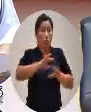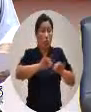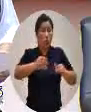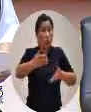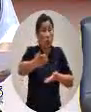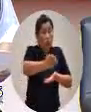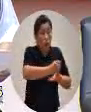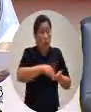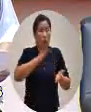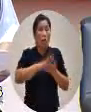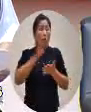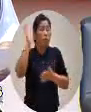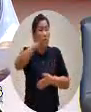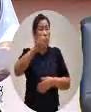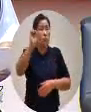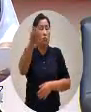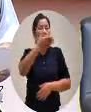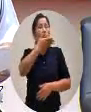如何去給他維護